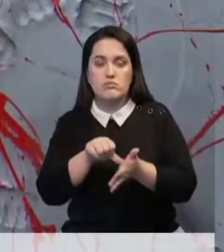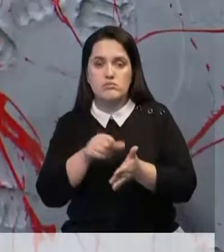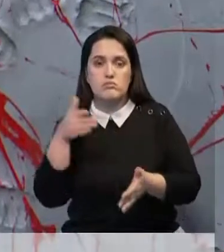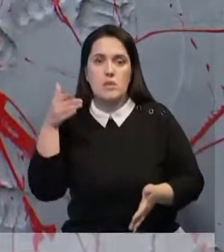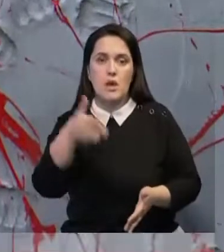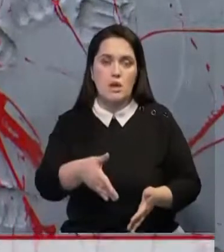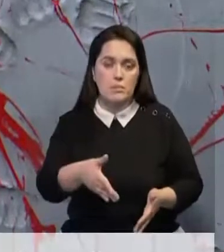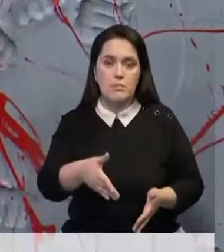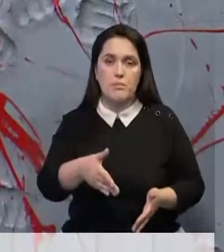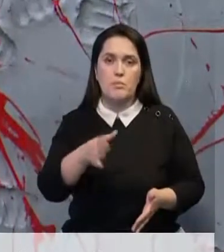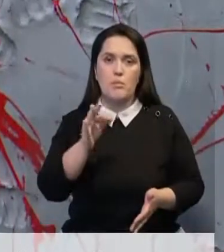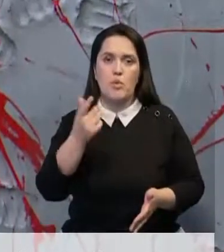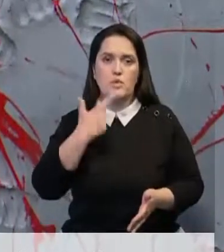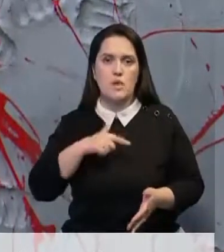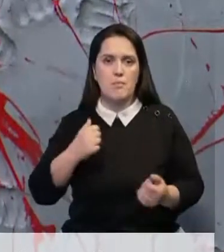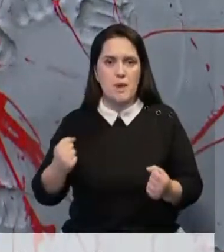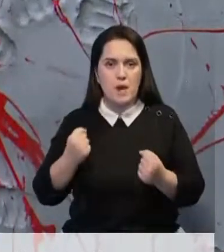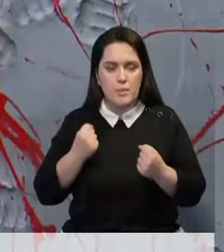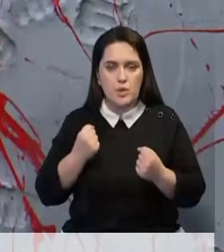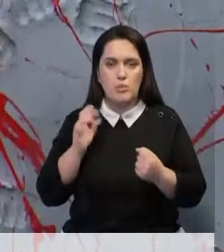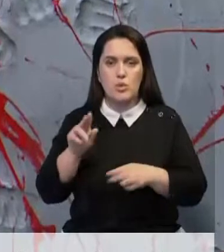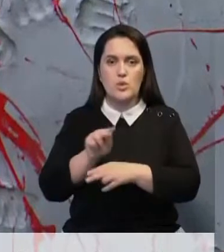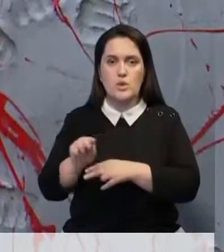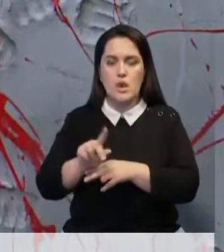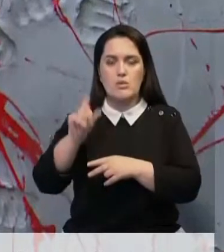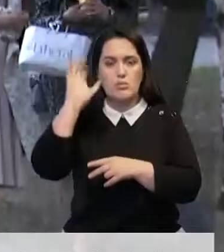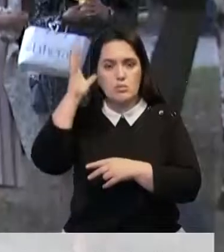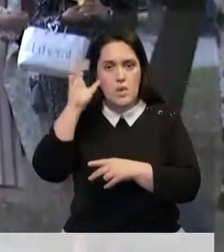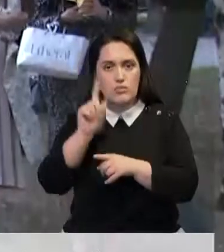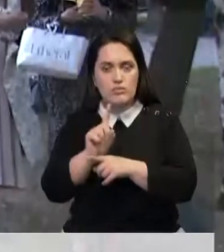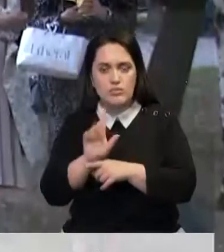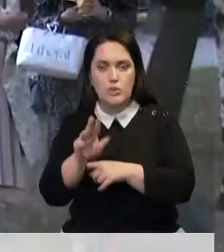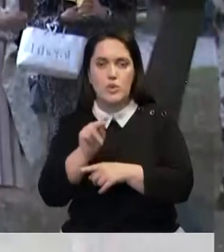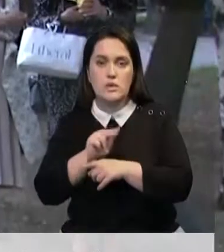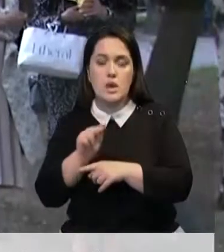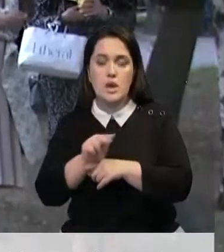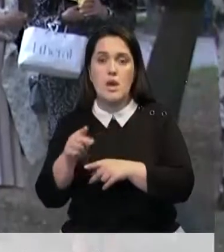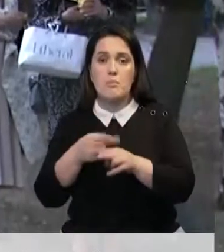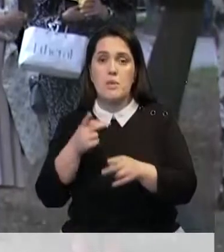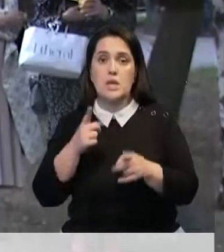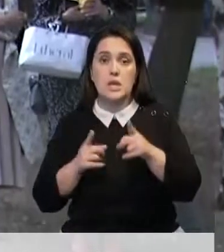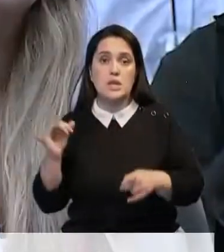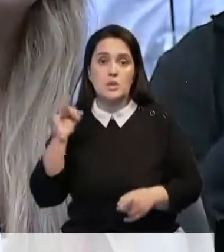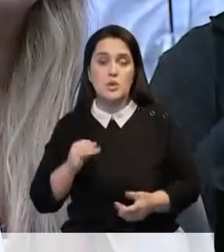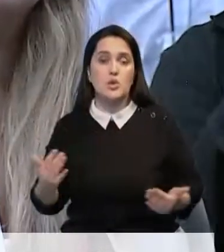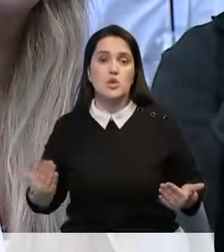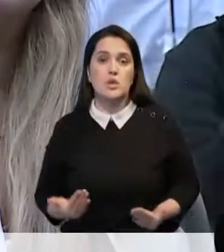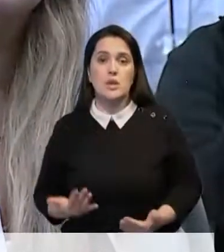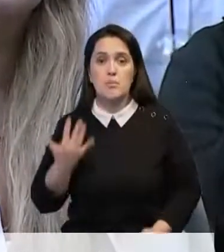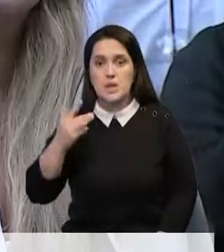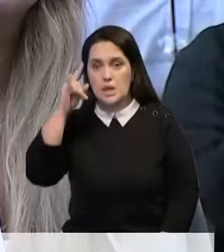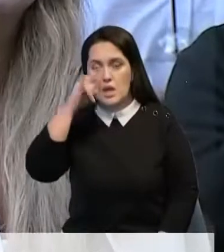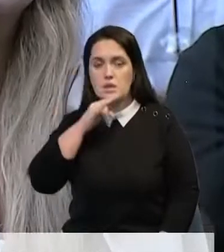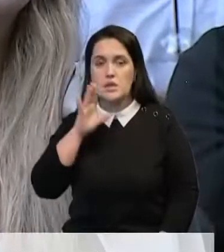будут мастер-классы по самообороне, у нас будут лекции психологов, как с этим работать. Основой проекта стали реальные истории из жизни 5 казахстанских